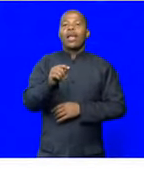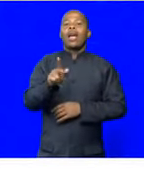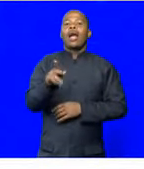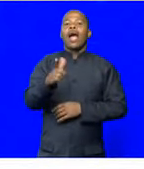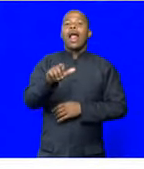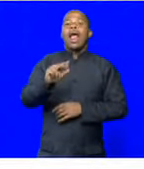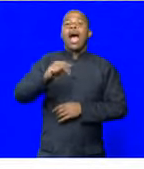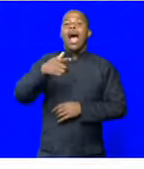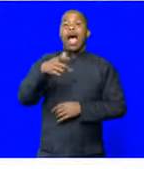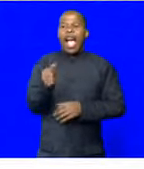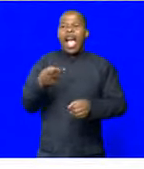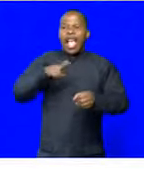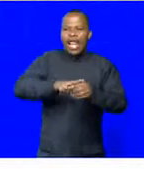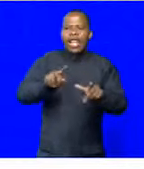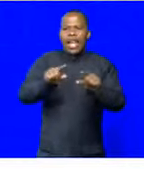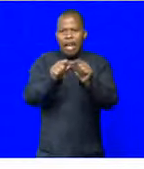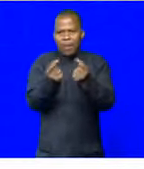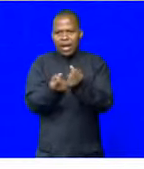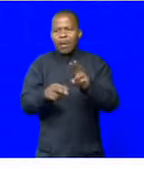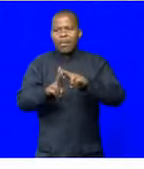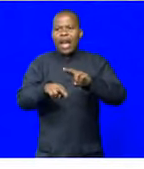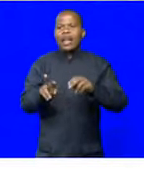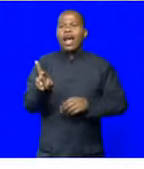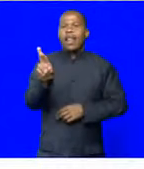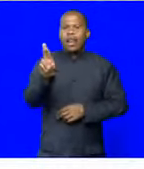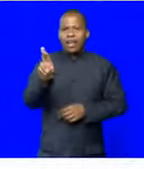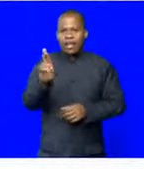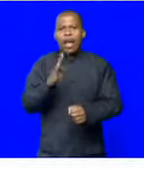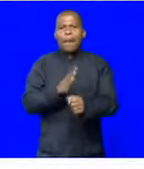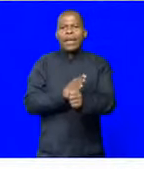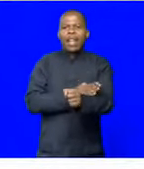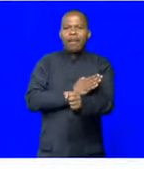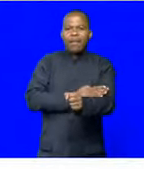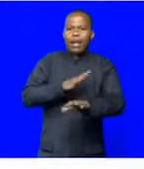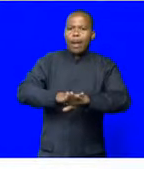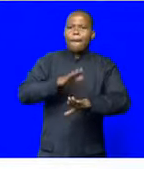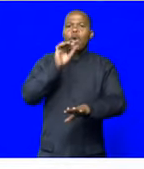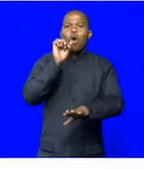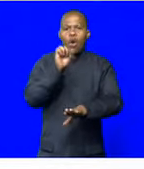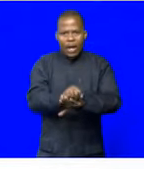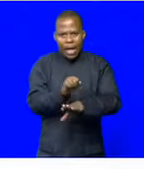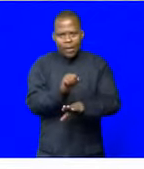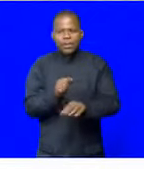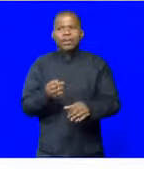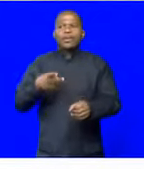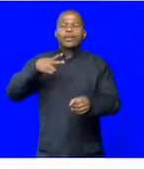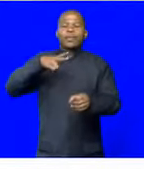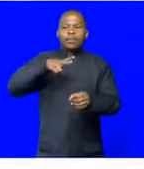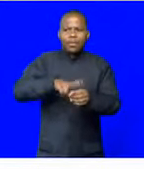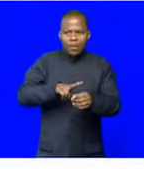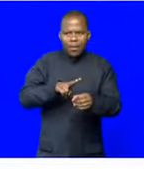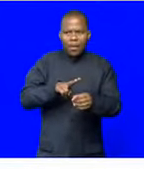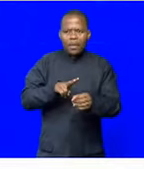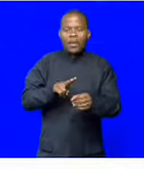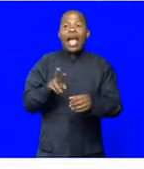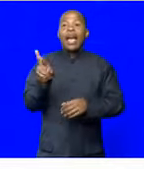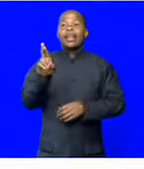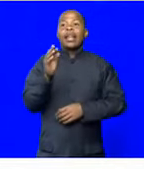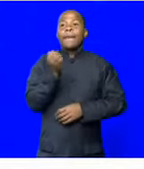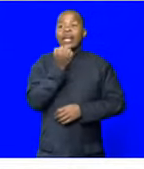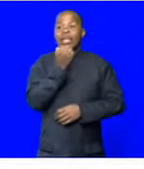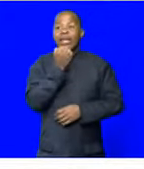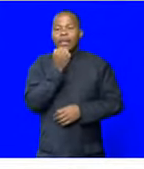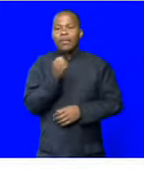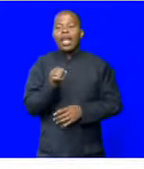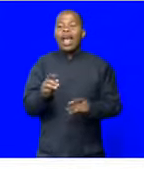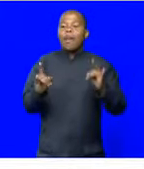teams noma emacembu langaphasi kwalesifundza elibonjeni ayadlala kule nkundla bayisebentisa kodwa ke kamanzini